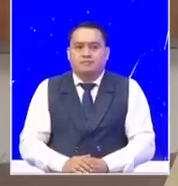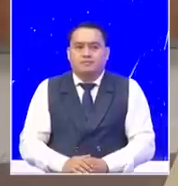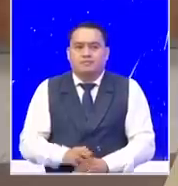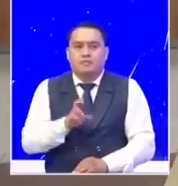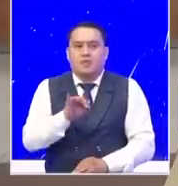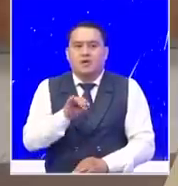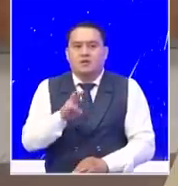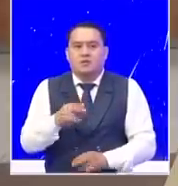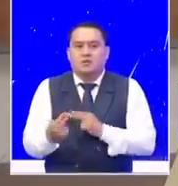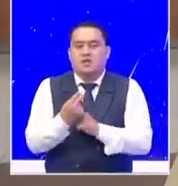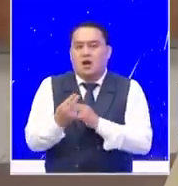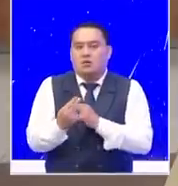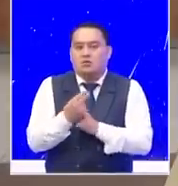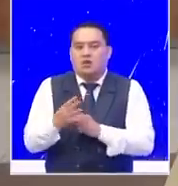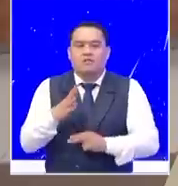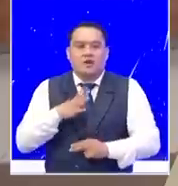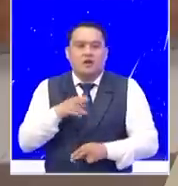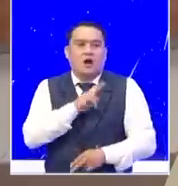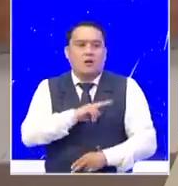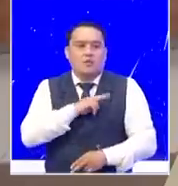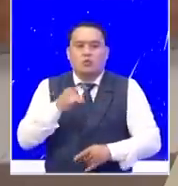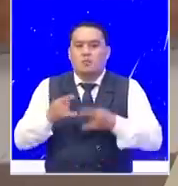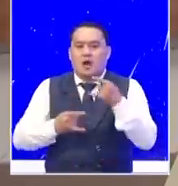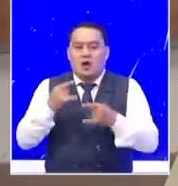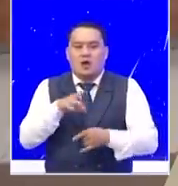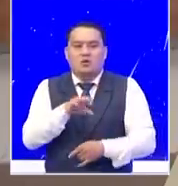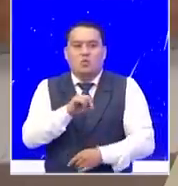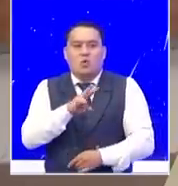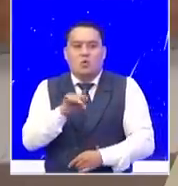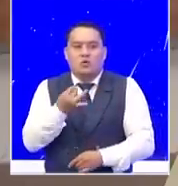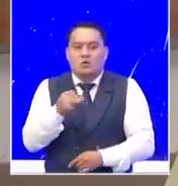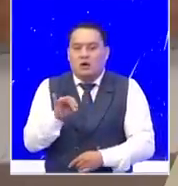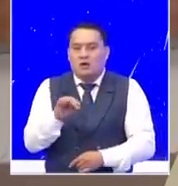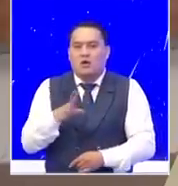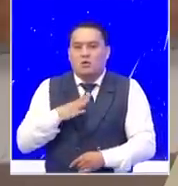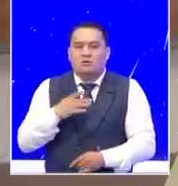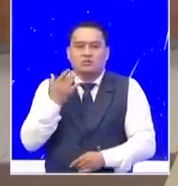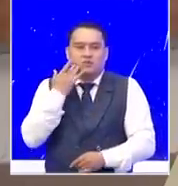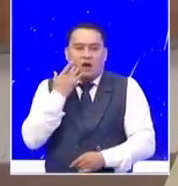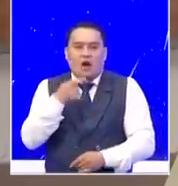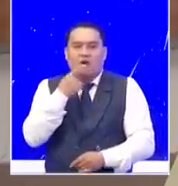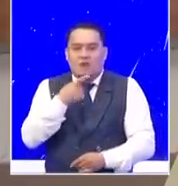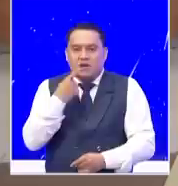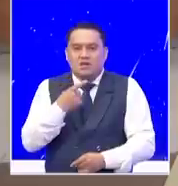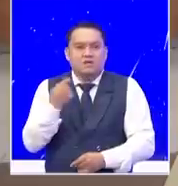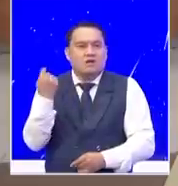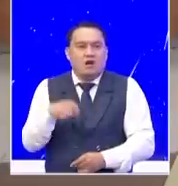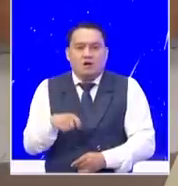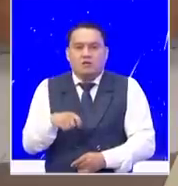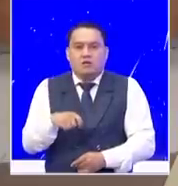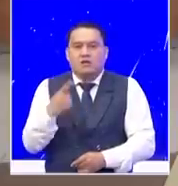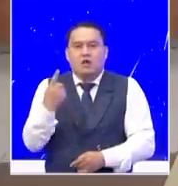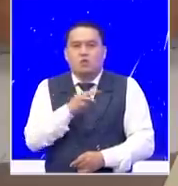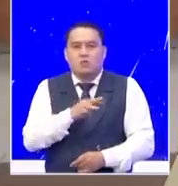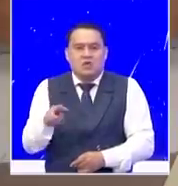Бейсен ага научил меня ценить время. Когда мы работали над передачами «Айтуга Онай» и «Карикет», он нам с ребятами говорил: «Никогда не теряйте ни